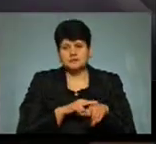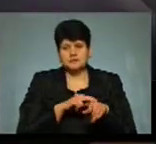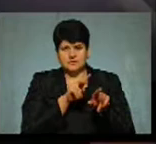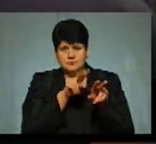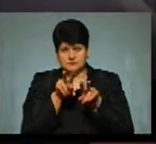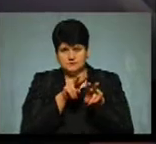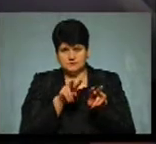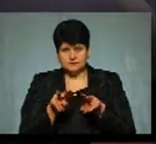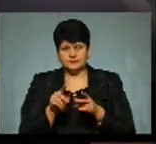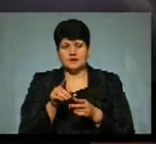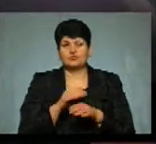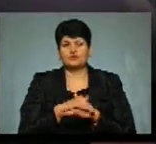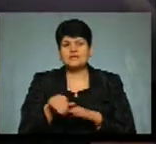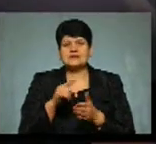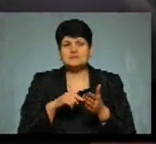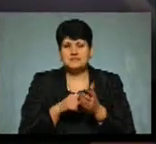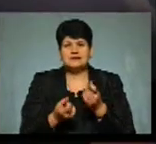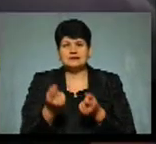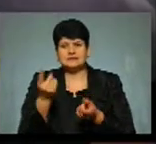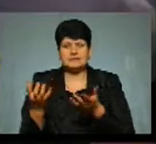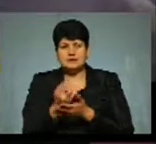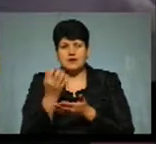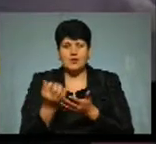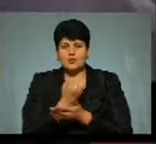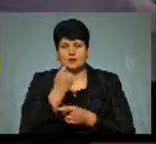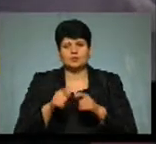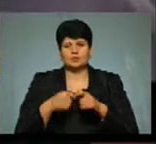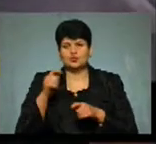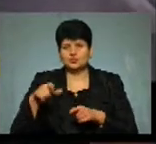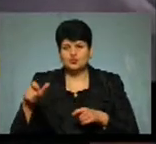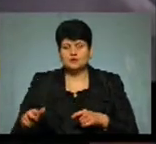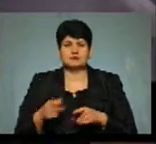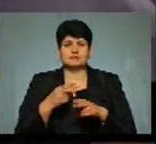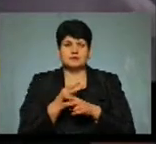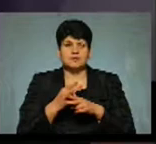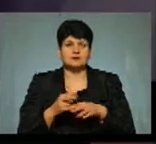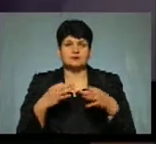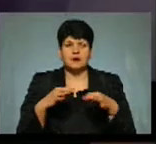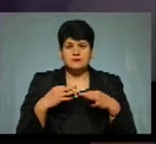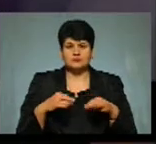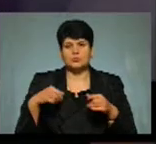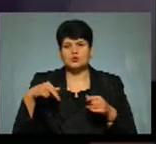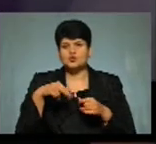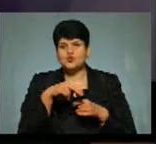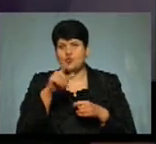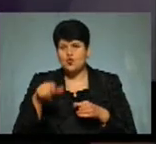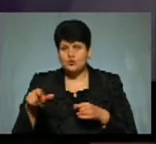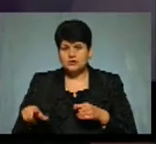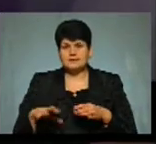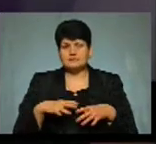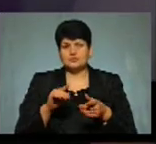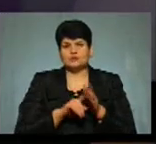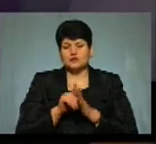виявляють порушників, які порушують правила дорожнього руху, створюють небезпеку, суттєво заважають транспорту або пішоходам. Інспектор спочатку